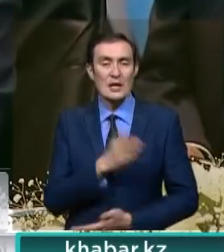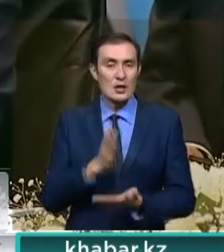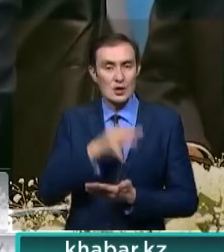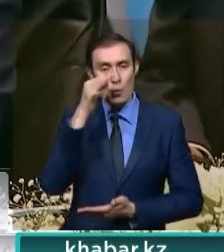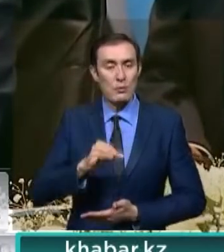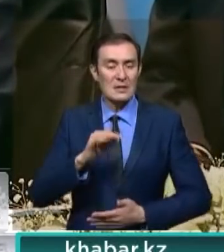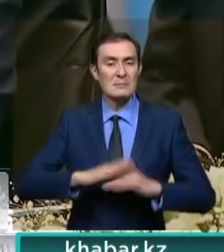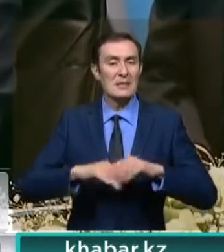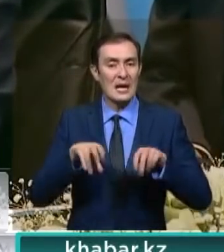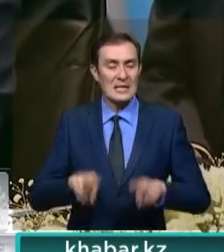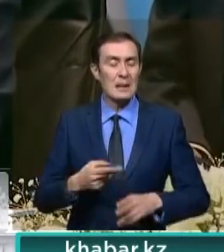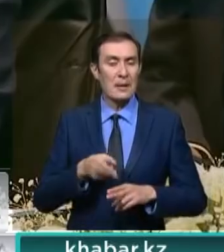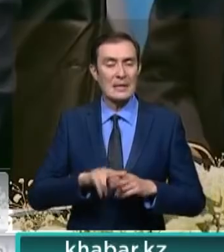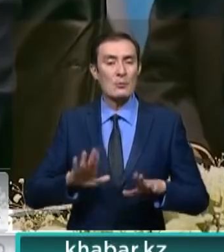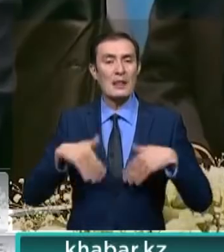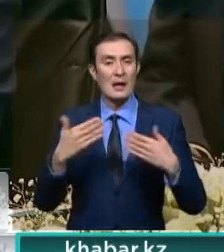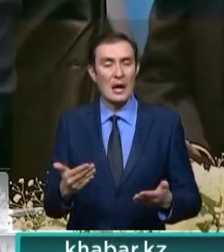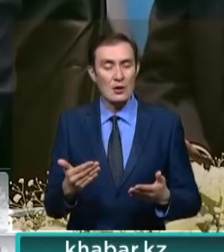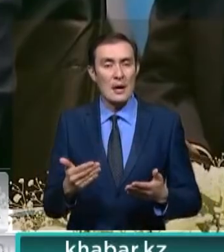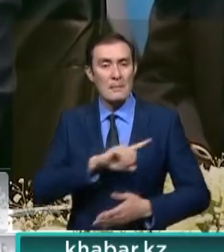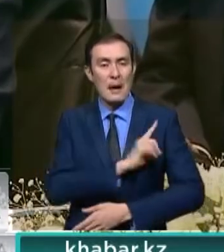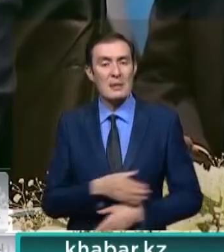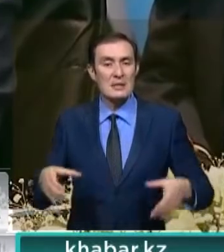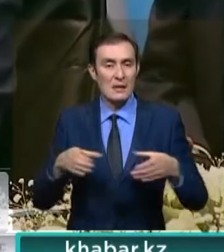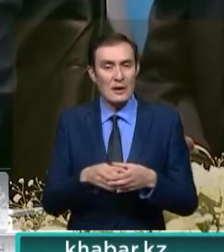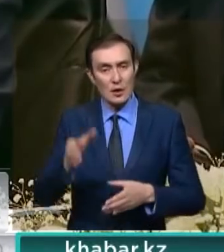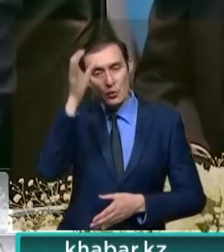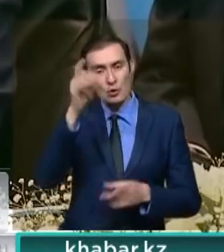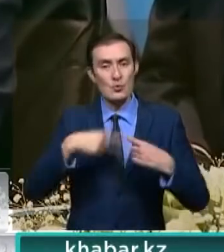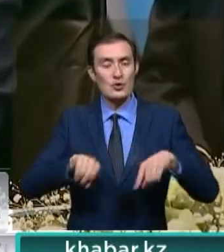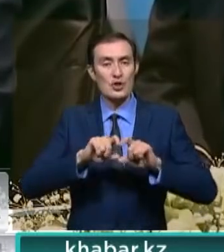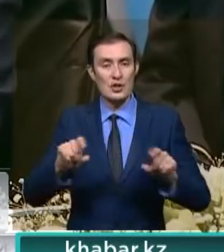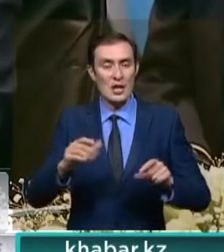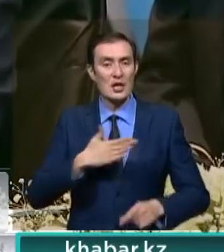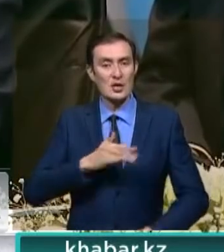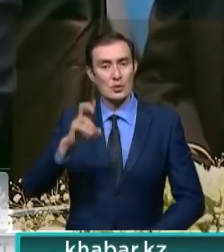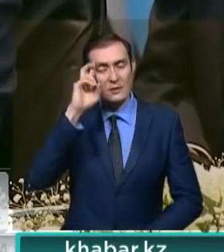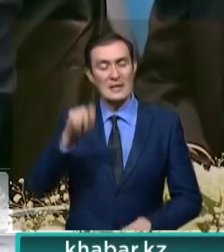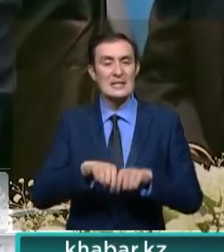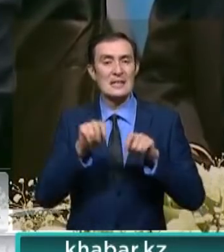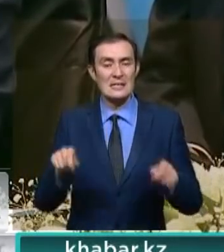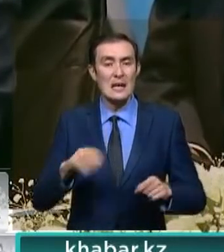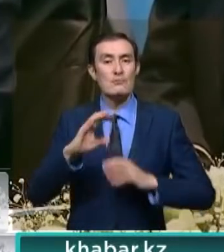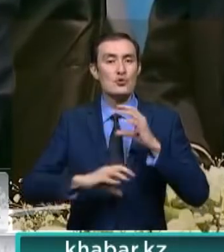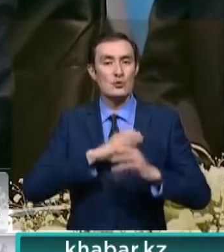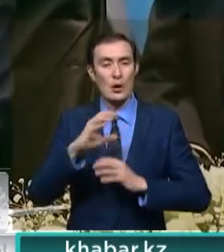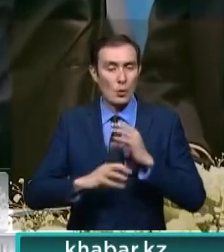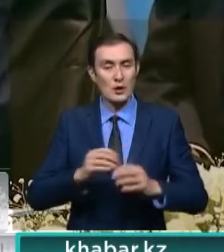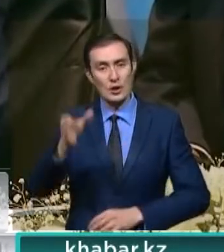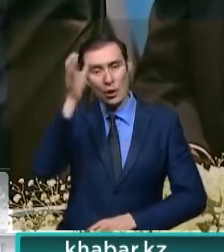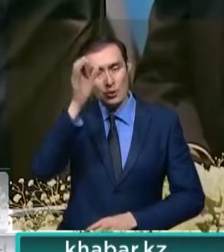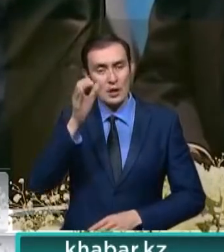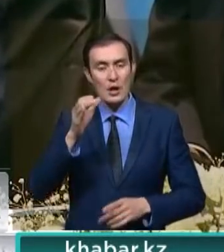квалифицированные кадры. В этой связи предлагаю мобилизовать главные научные учреждения наших стран и создать международный